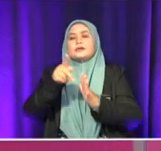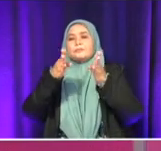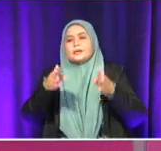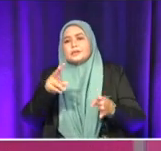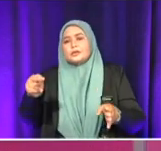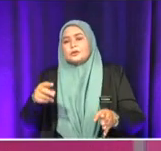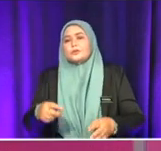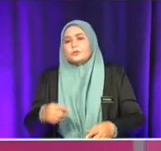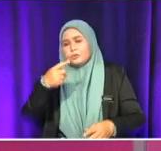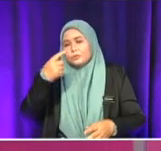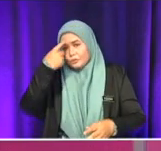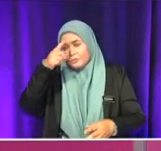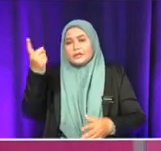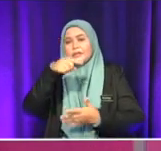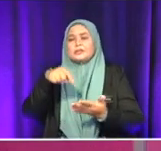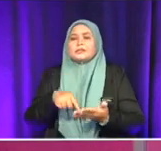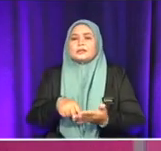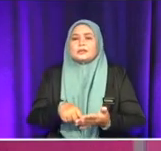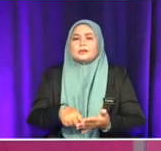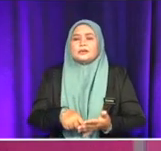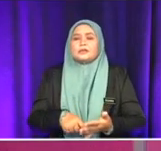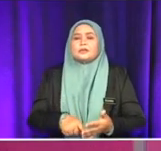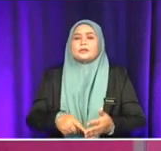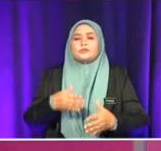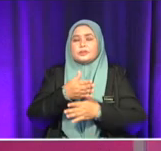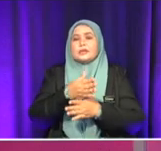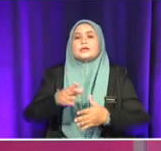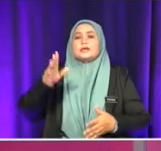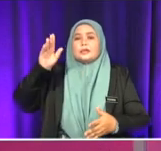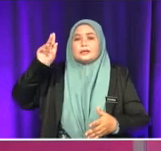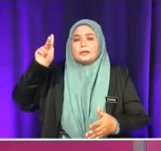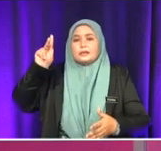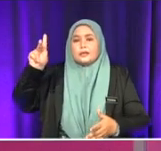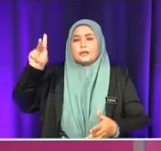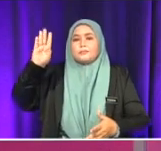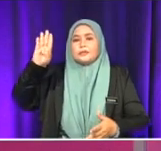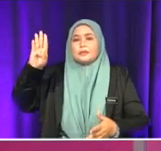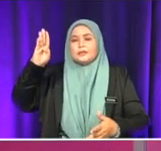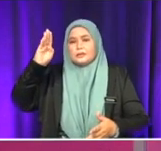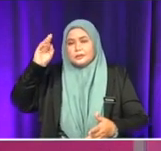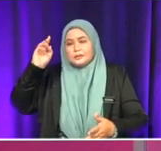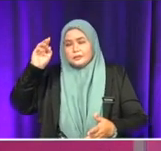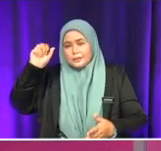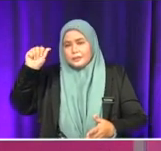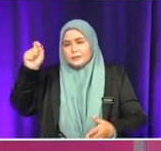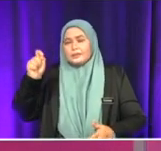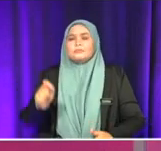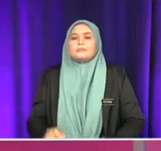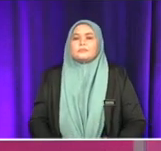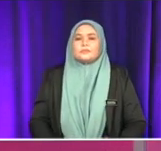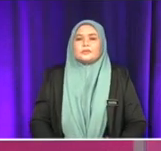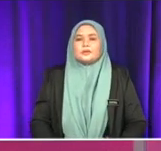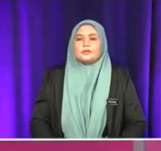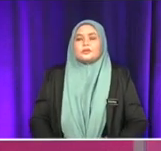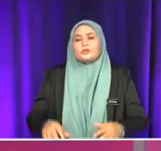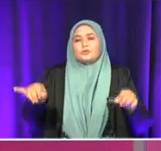kita teruskan kepada kemahiran berpikir Aras Tinggi oke sesuai dengan tujuan pembelajaran kita pada